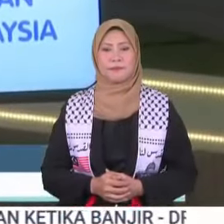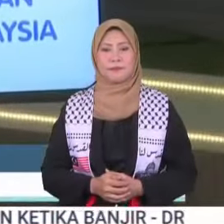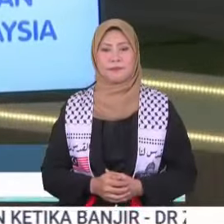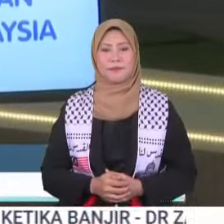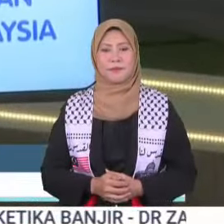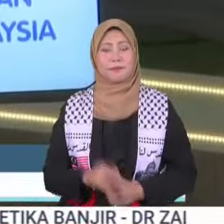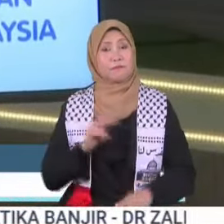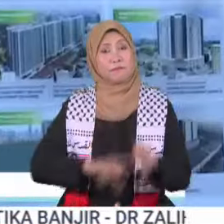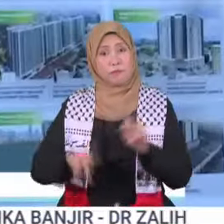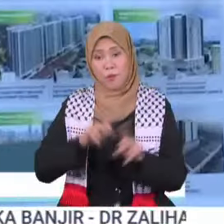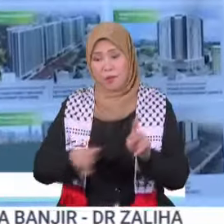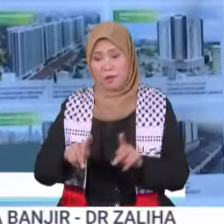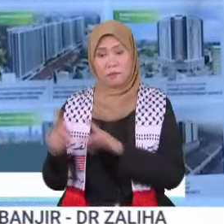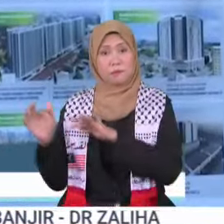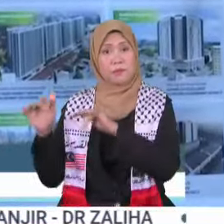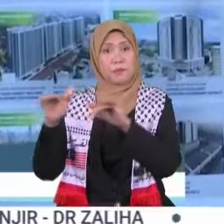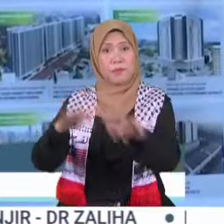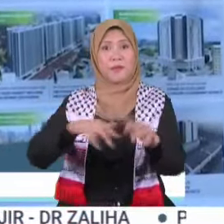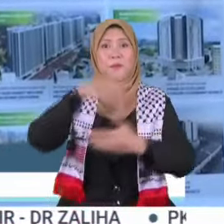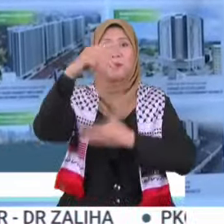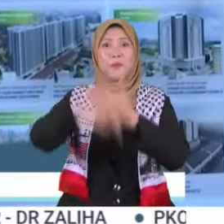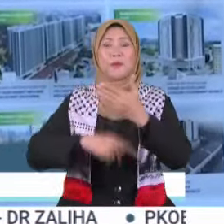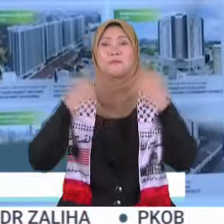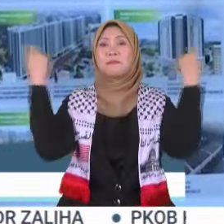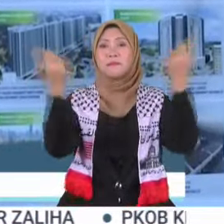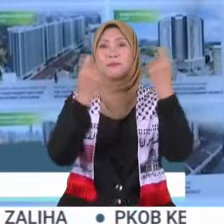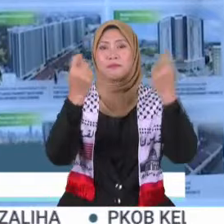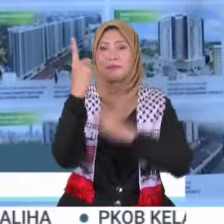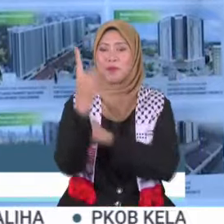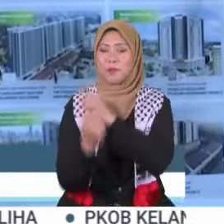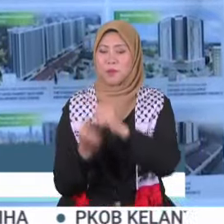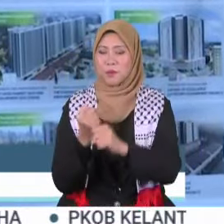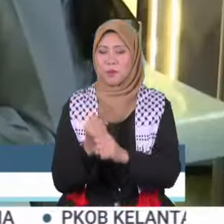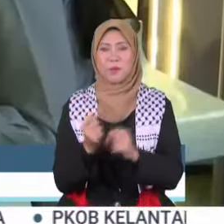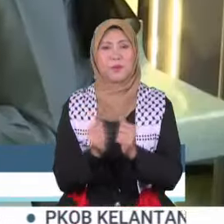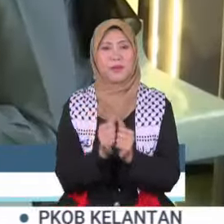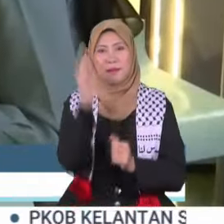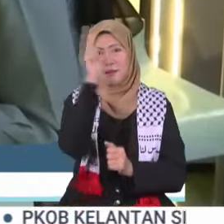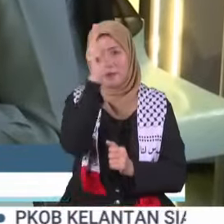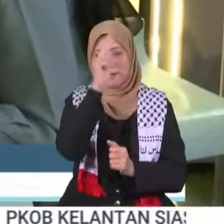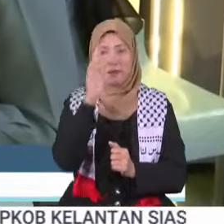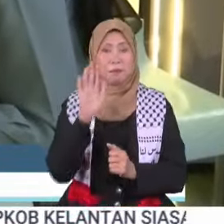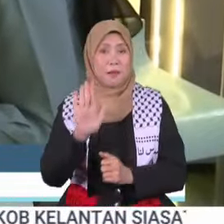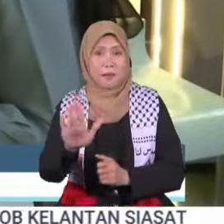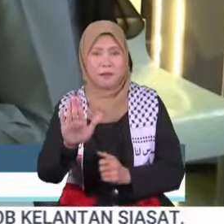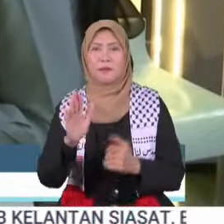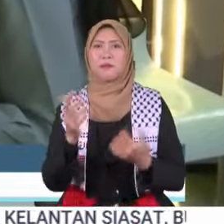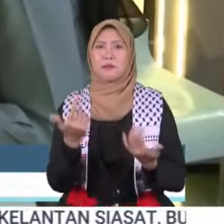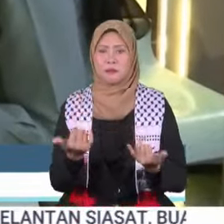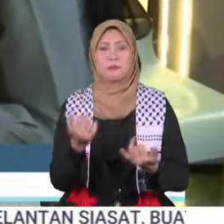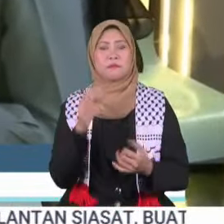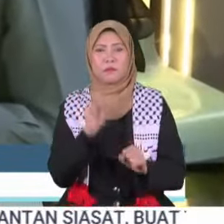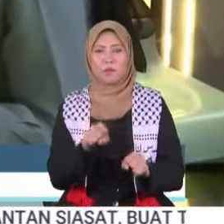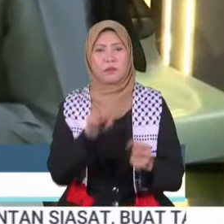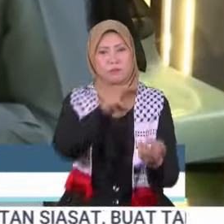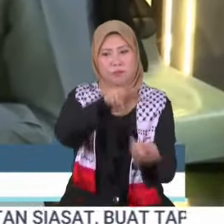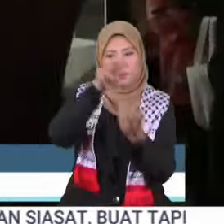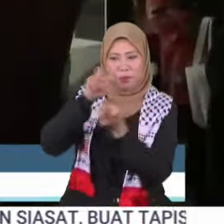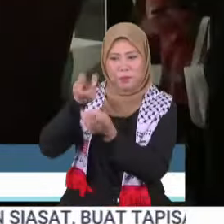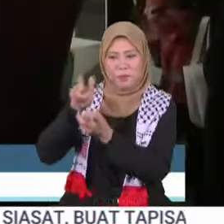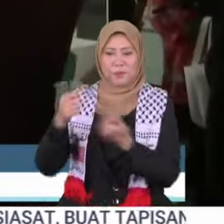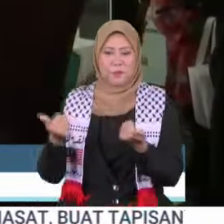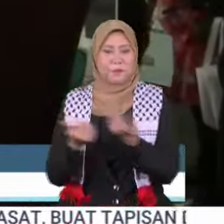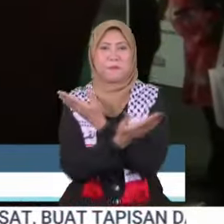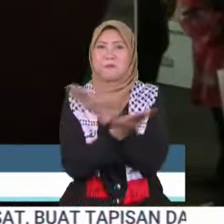Sementara itu, orang ramai yang hadir ke program sambutan setahun bersama Kerajaan Madani tidak melepaskan peluang memanfaatkan pelbagai jenis